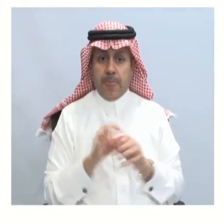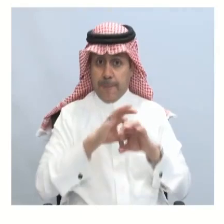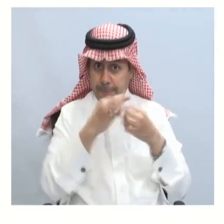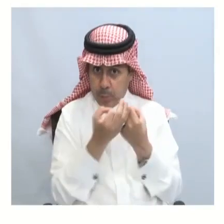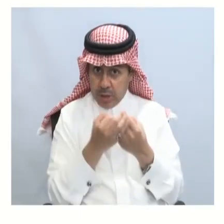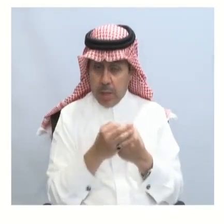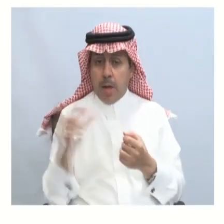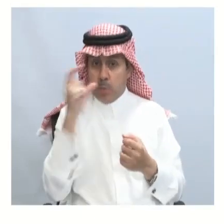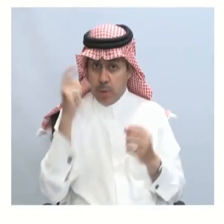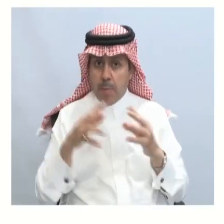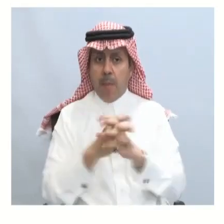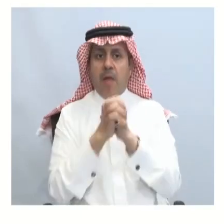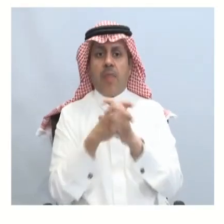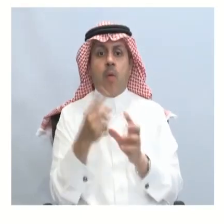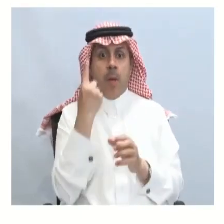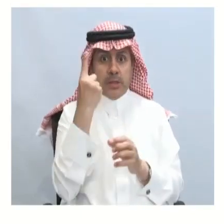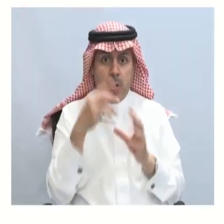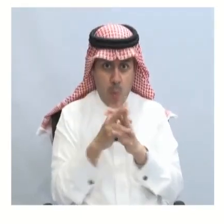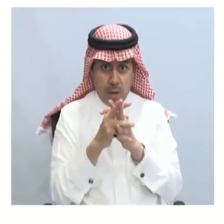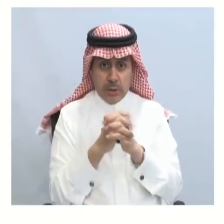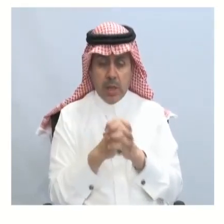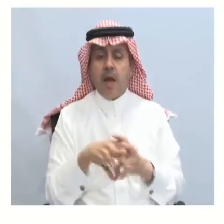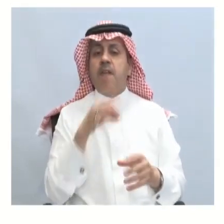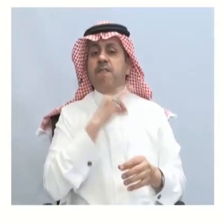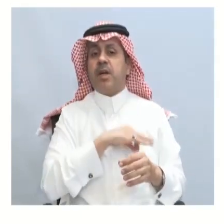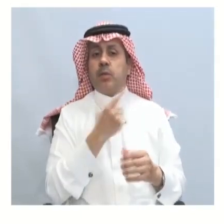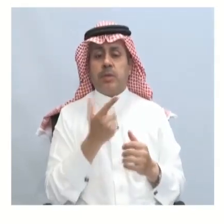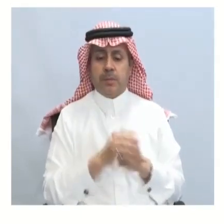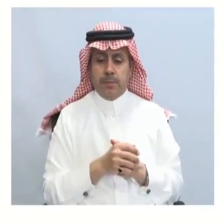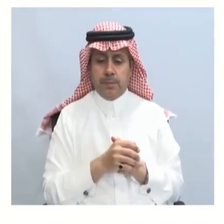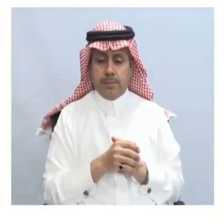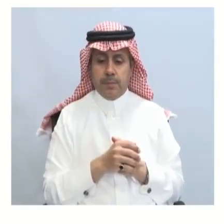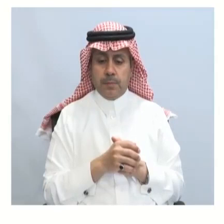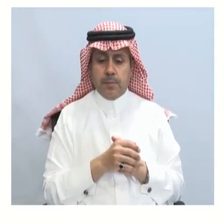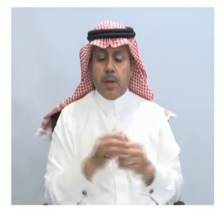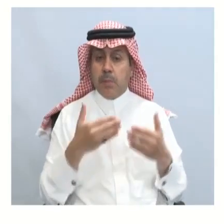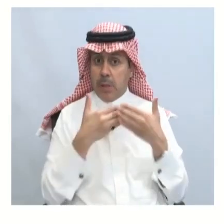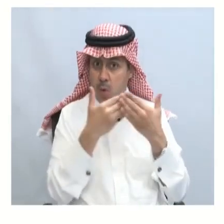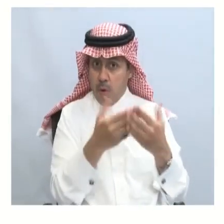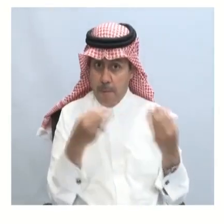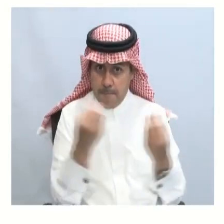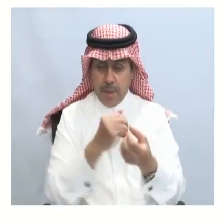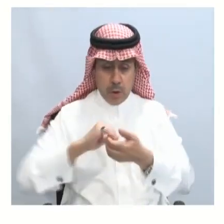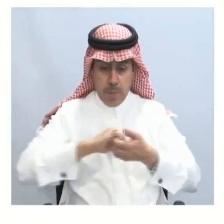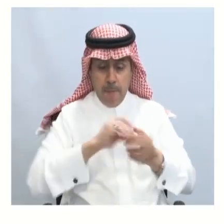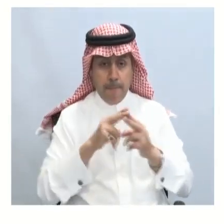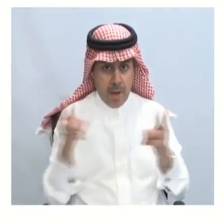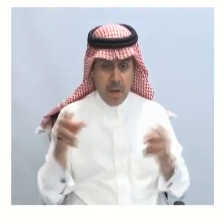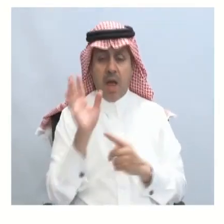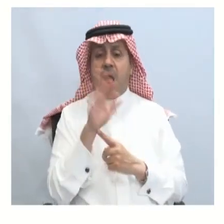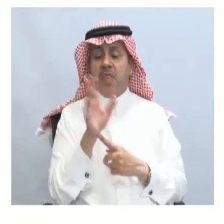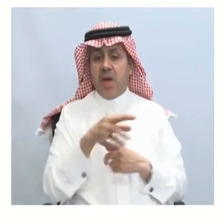تتحقق عند وحده المسلمين ايضا بالتعاون مع زملائك بين الاثار المترتبه على